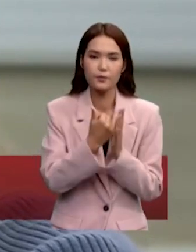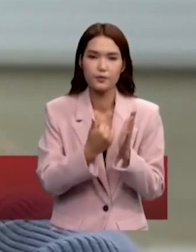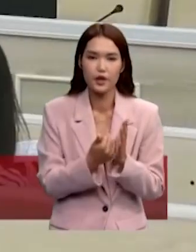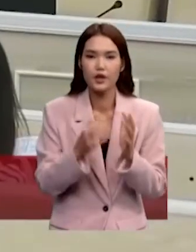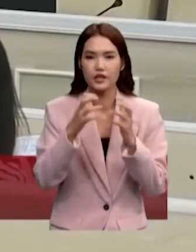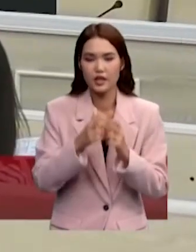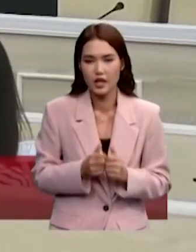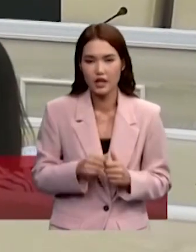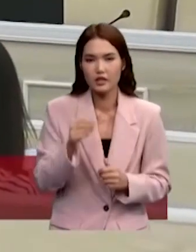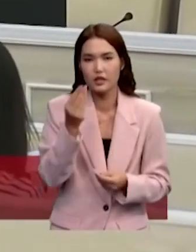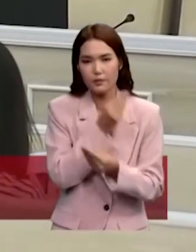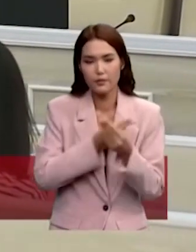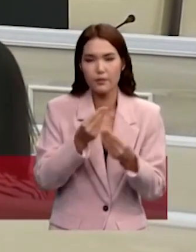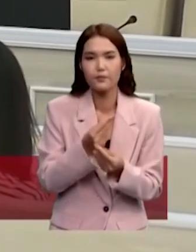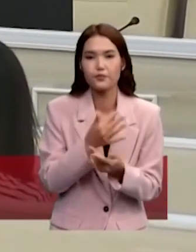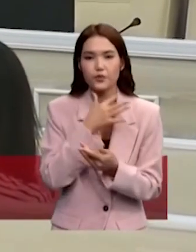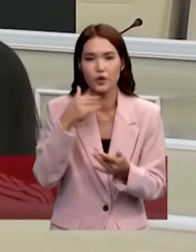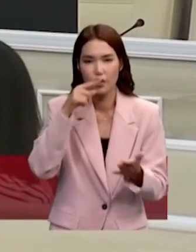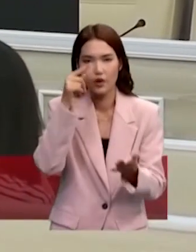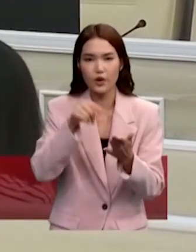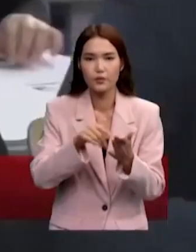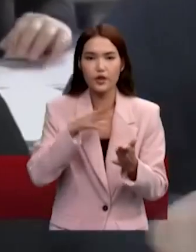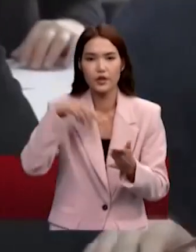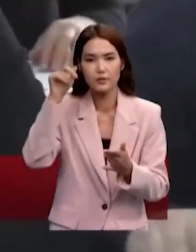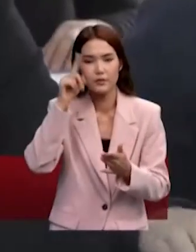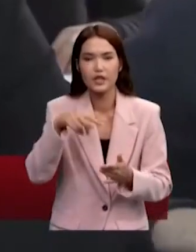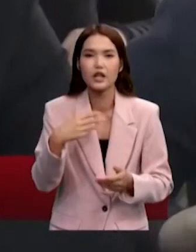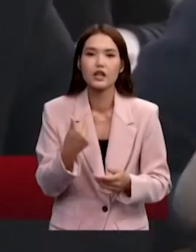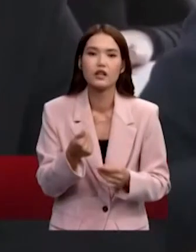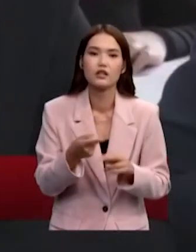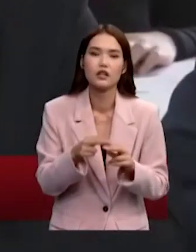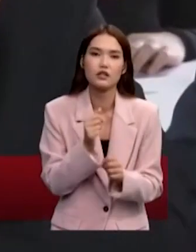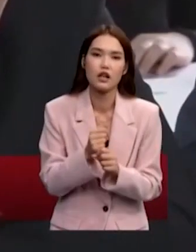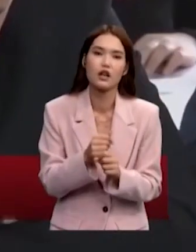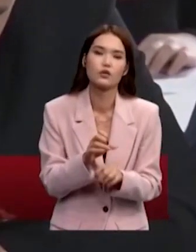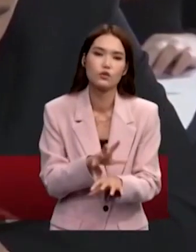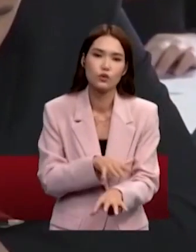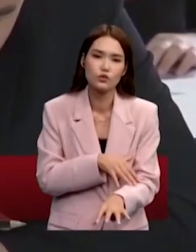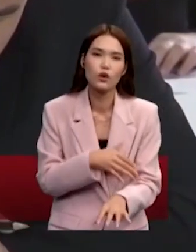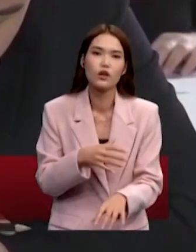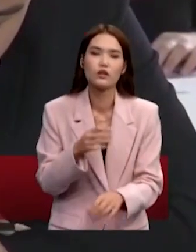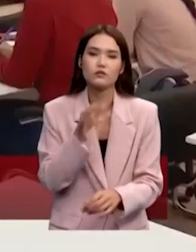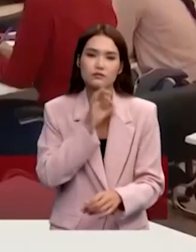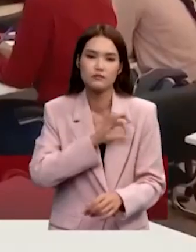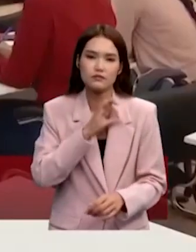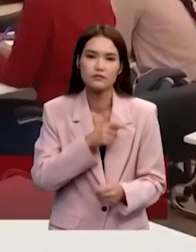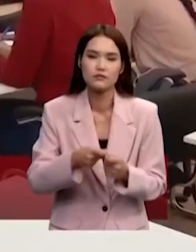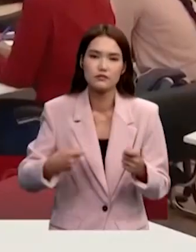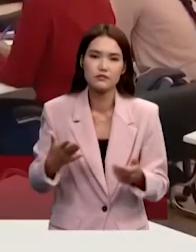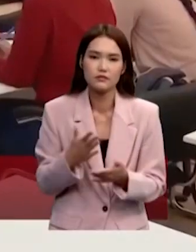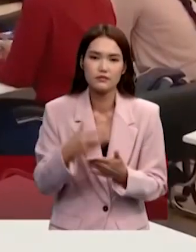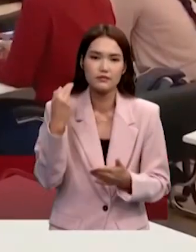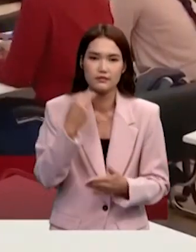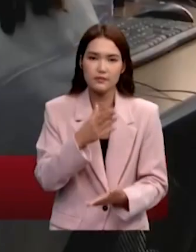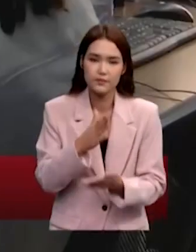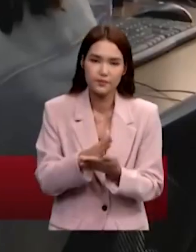наличие плагиата. А если тот был взят из сети, то обучающемуся приходилось переписывать работу до тех пор, пока большая часть текста не станет уникальной.